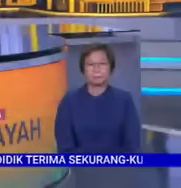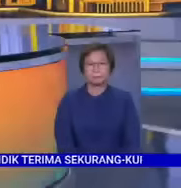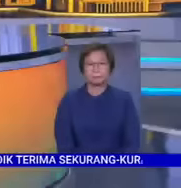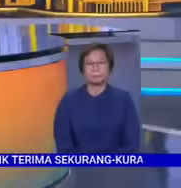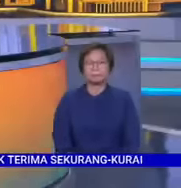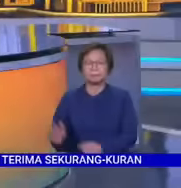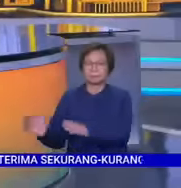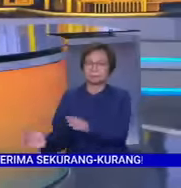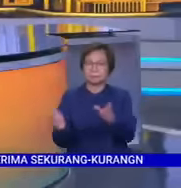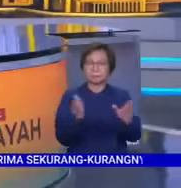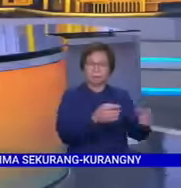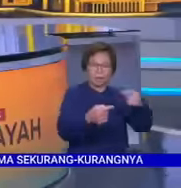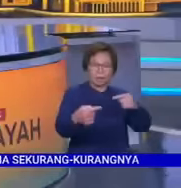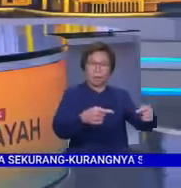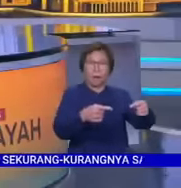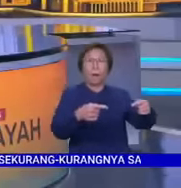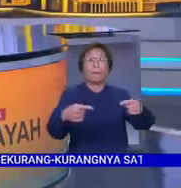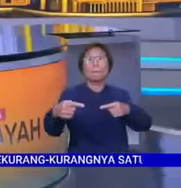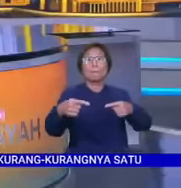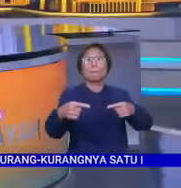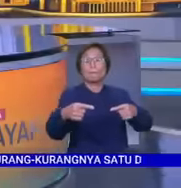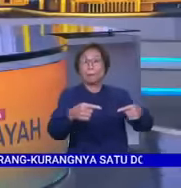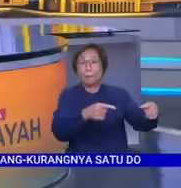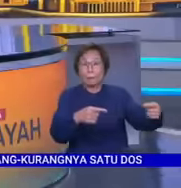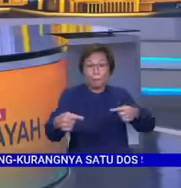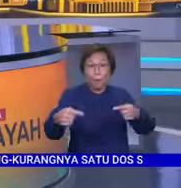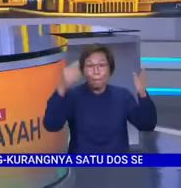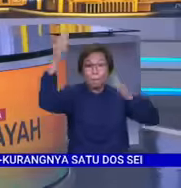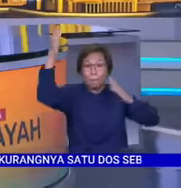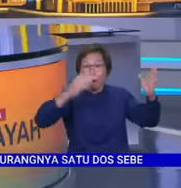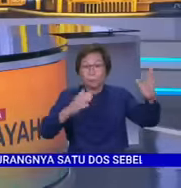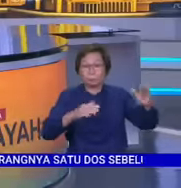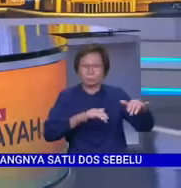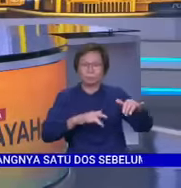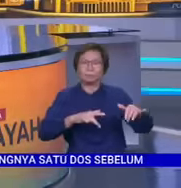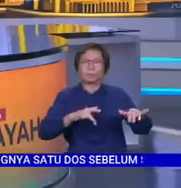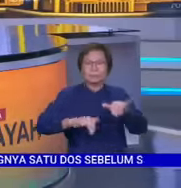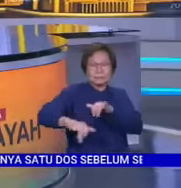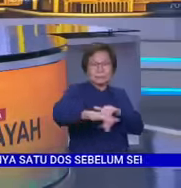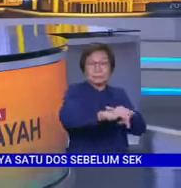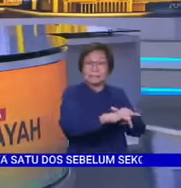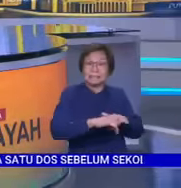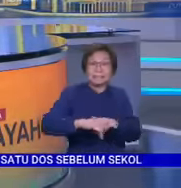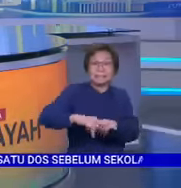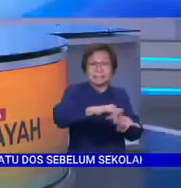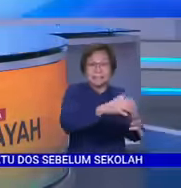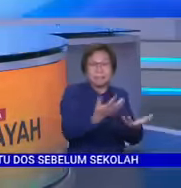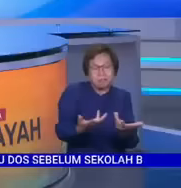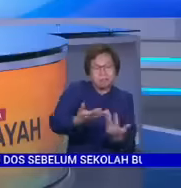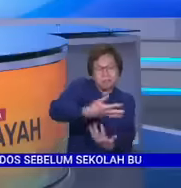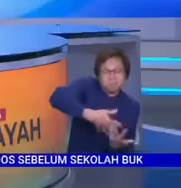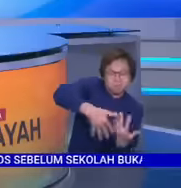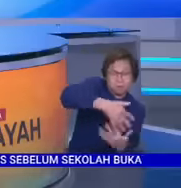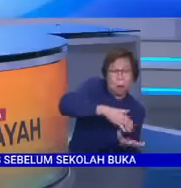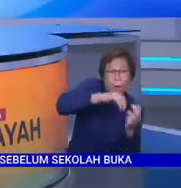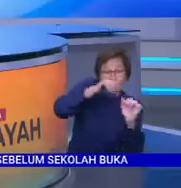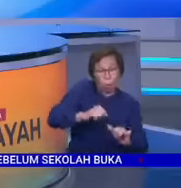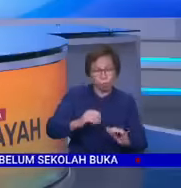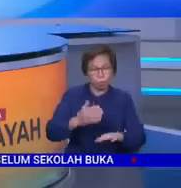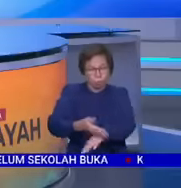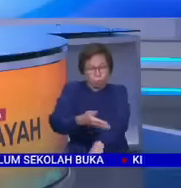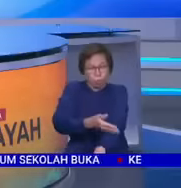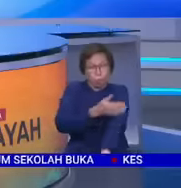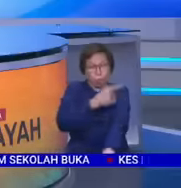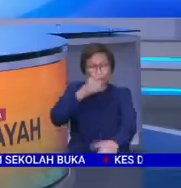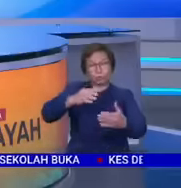berani melihat keseringan Liga Malaysia keserasian diantara pemain dalam pasukan Melati United FC masih boleh ditingkatkan lagi